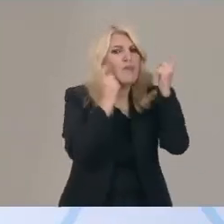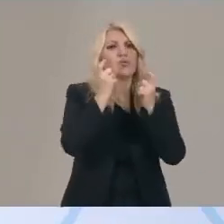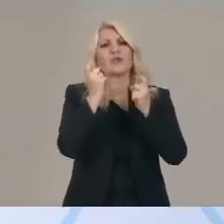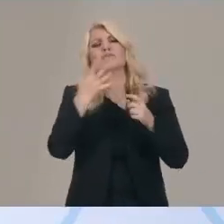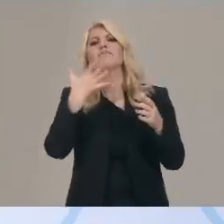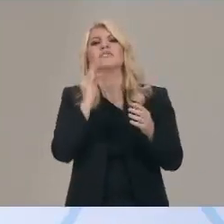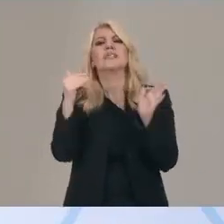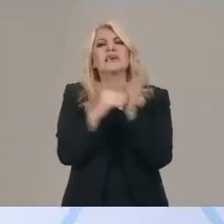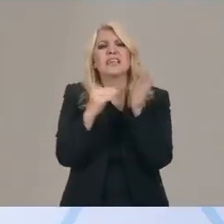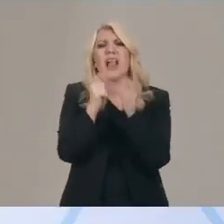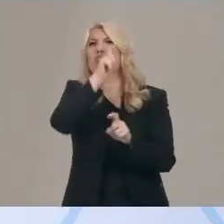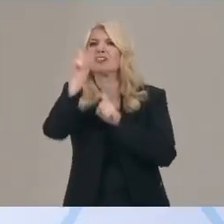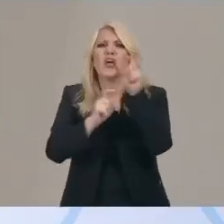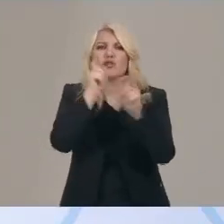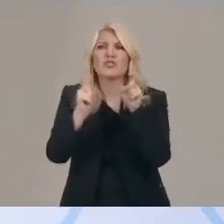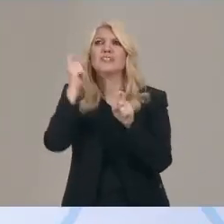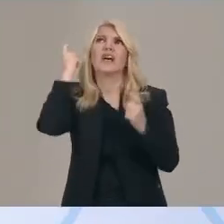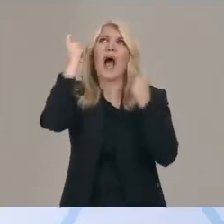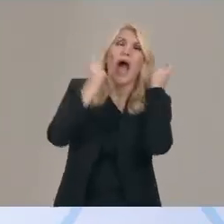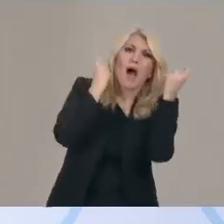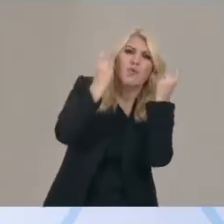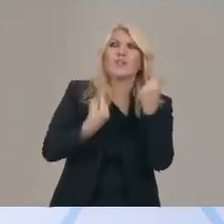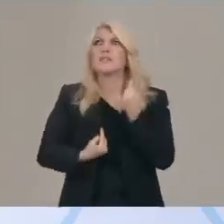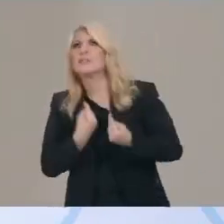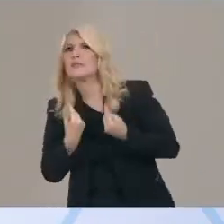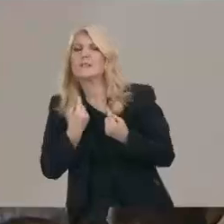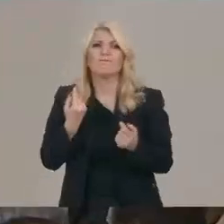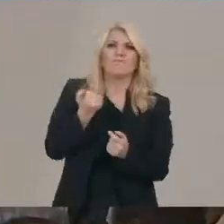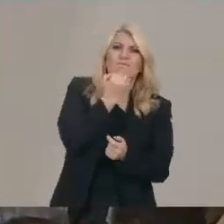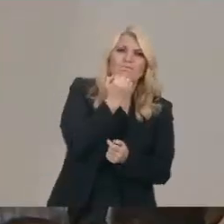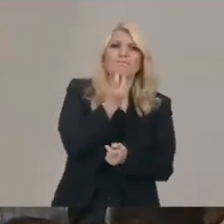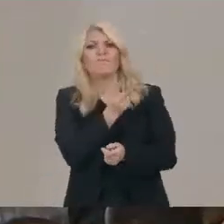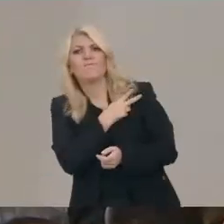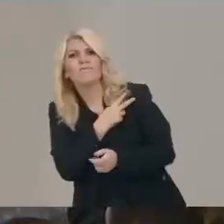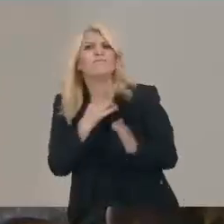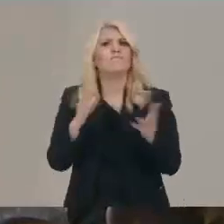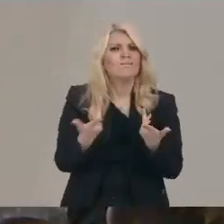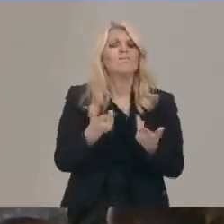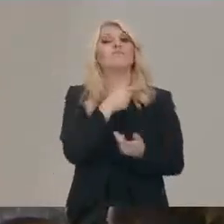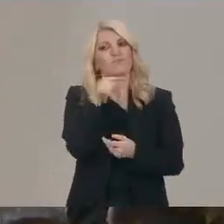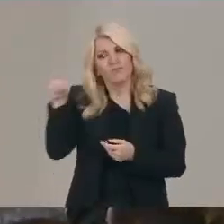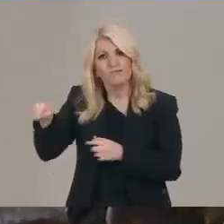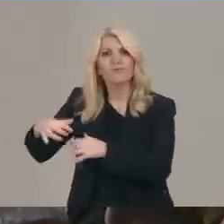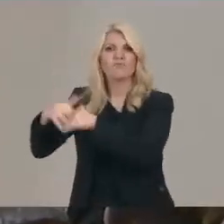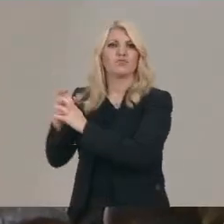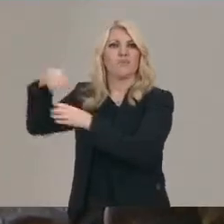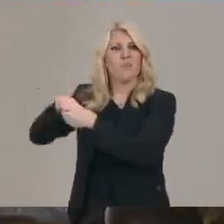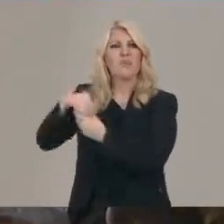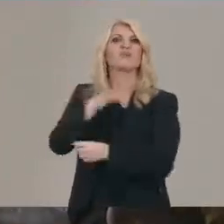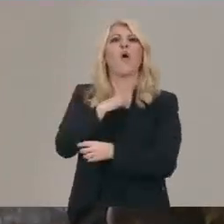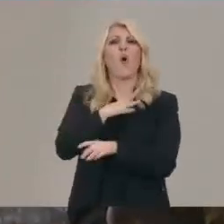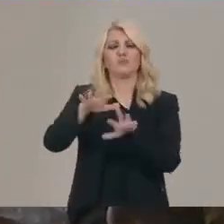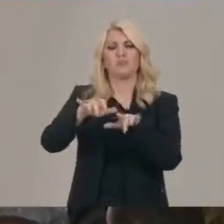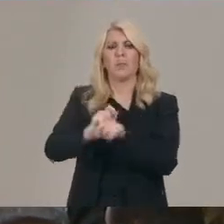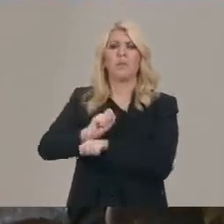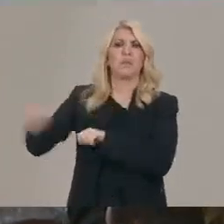χιλιάδες ερωτήσεις και αιτήματα πολιτών. Αυτά ως προς τον εξυγχρονισμό. Και κλείνω